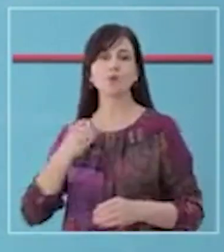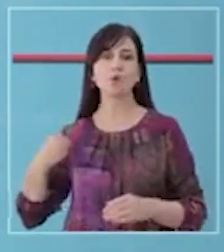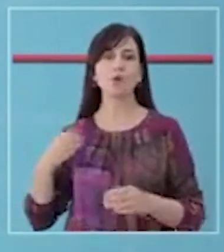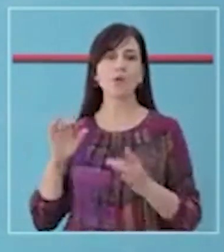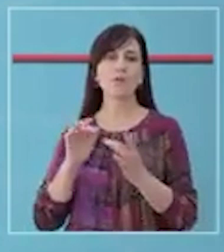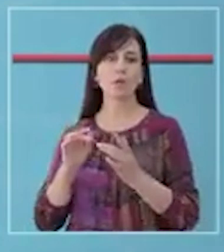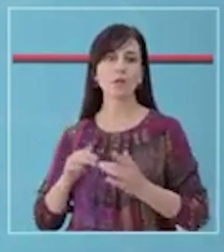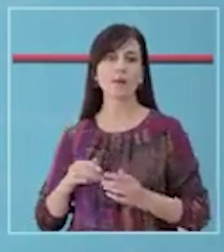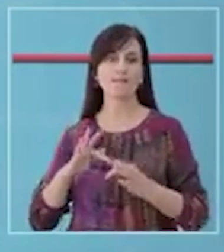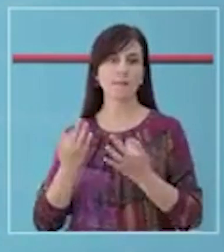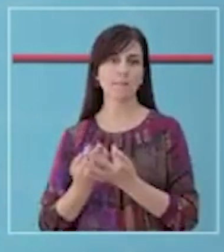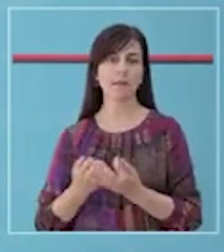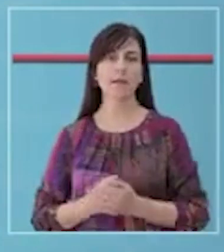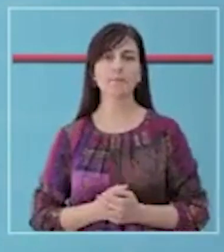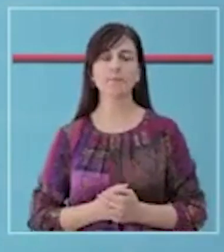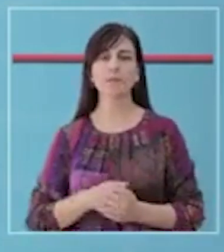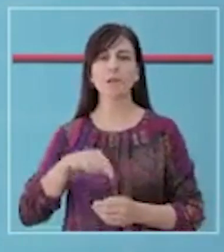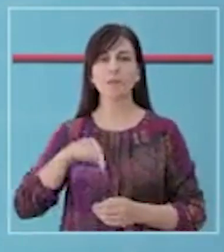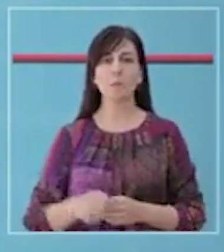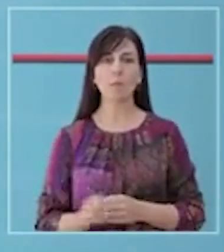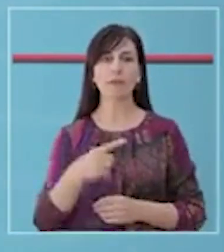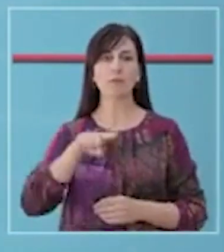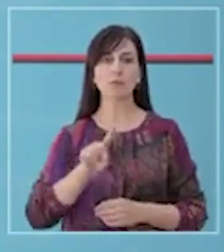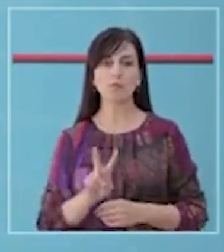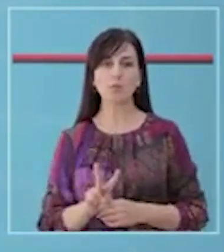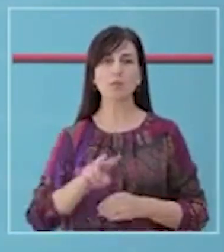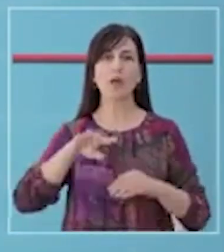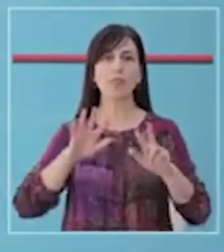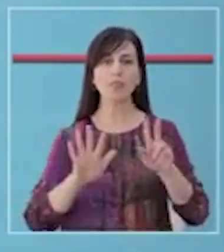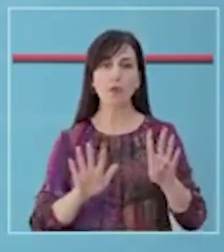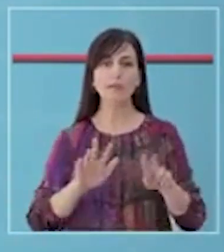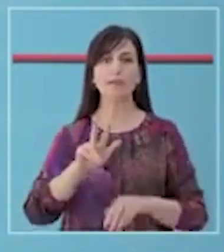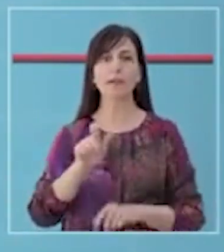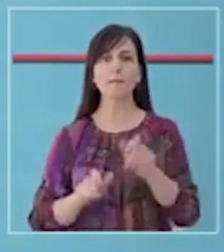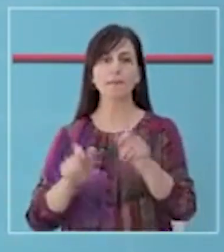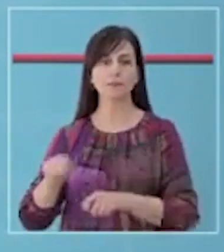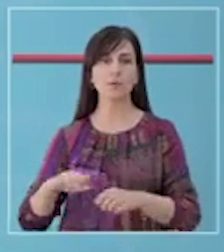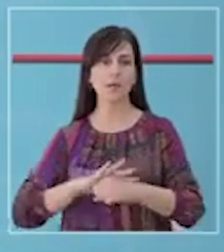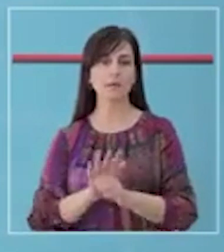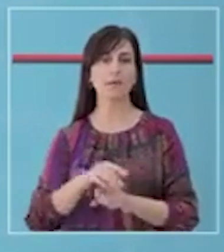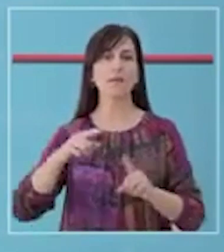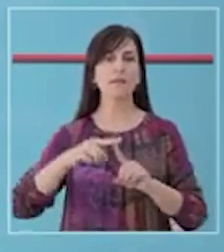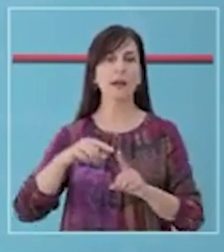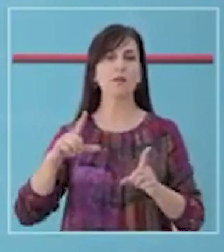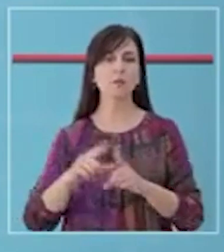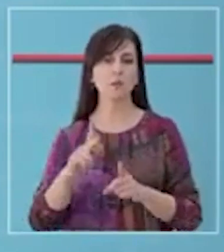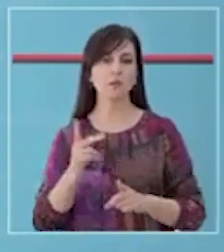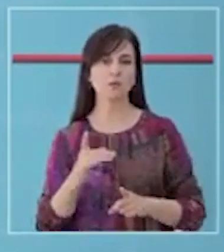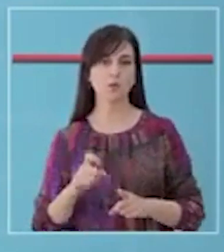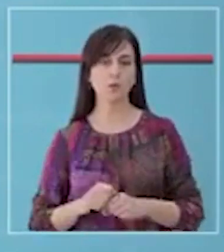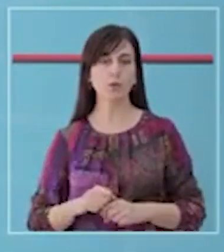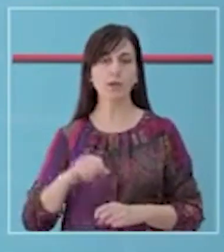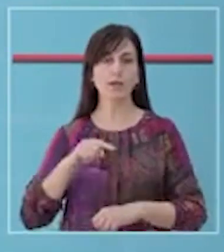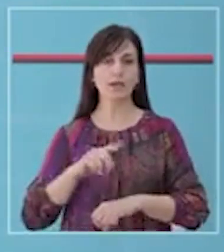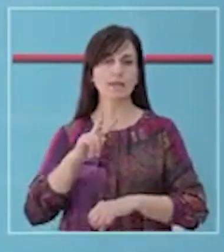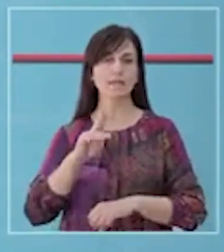janë 253 persona aktiv me COVID-19, kryesisht në Tiranë, Durrës dhe Kruj. Në 24 orët e